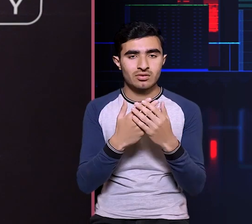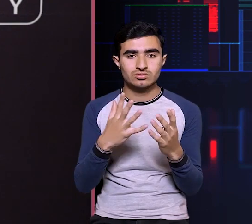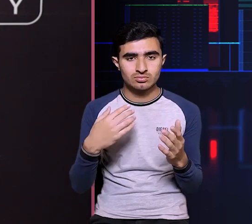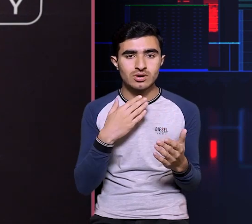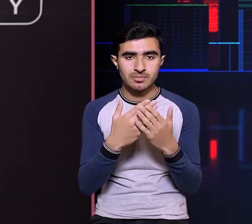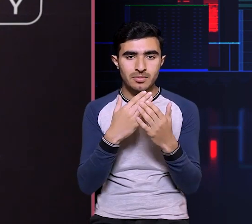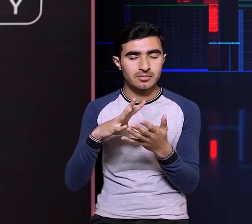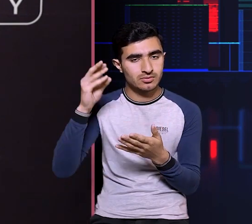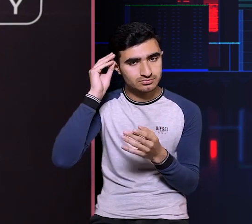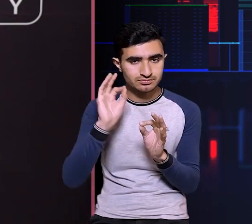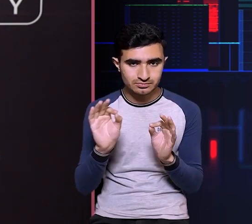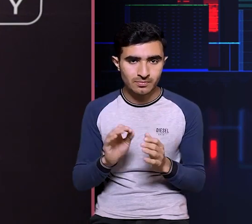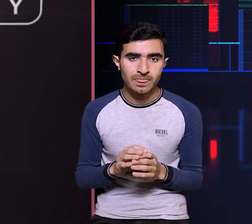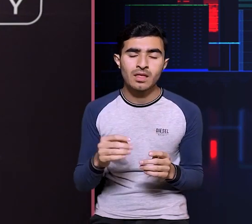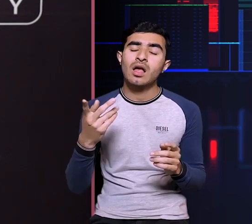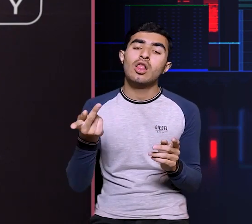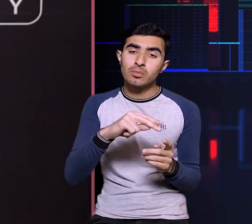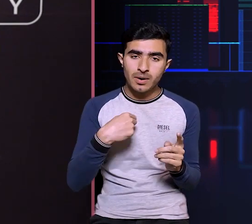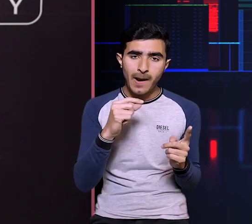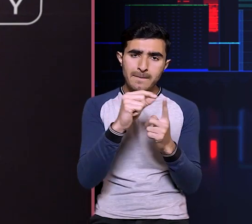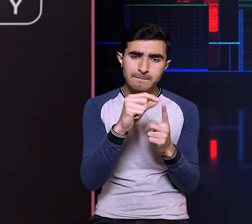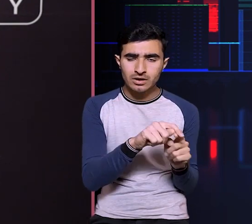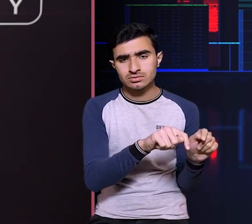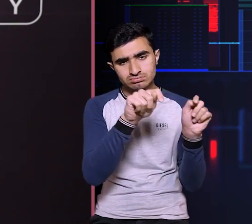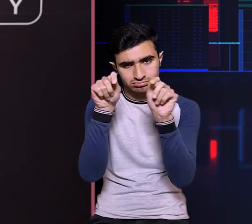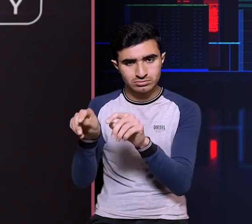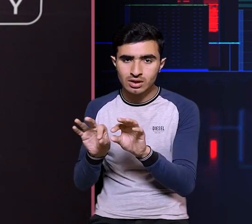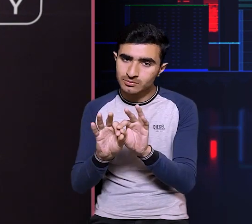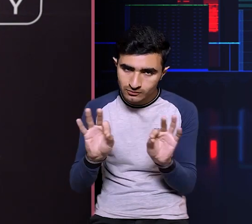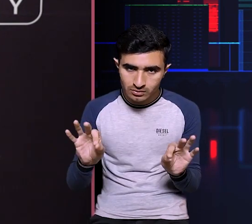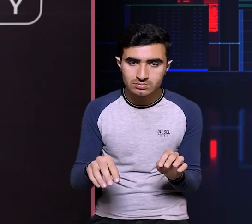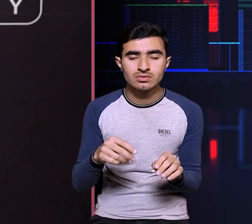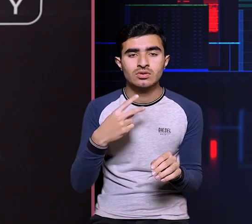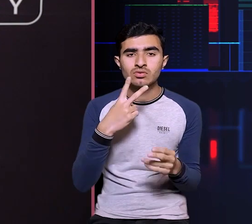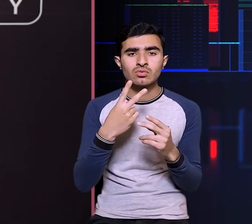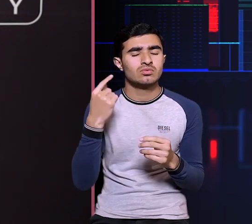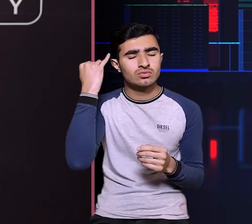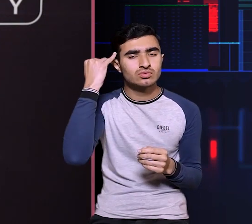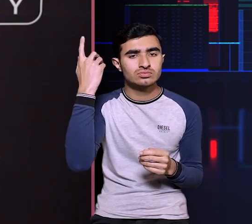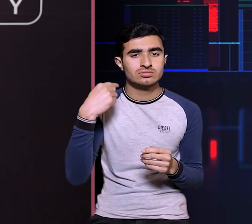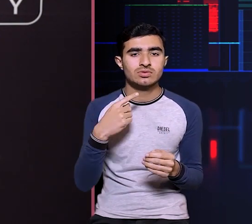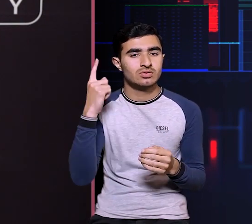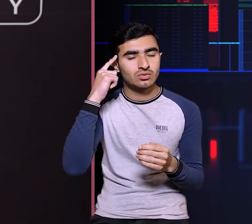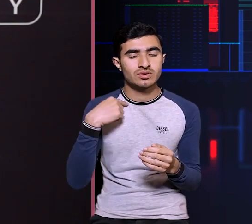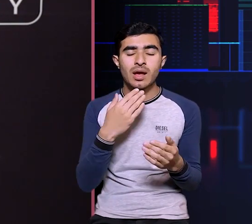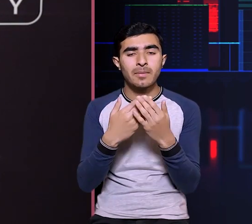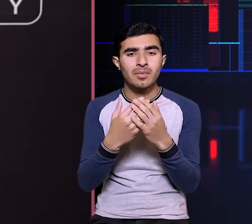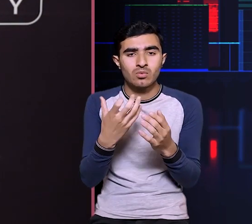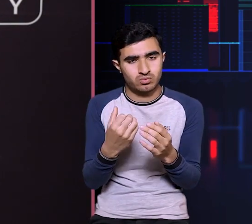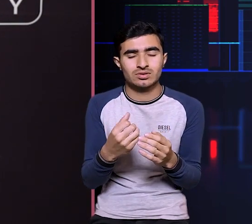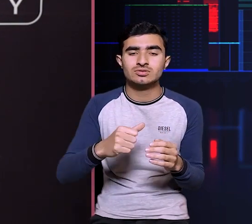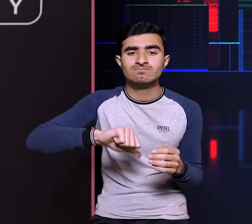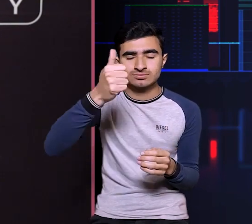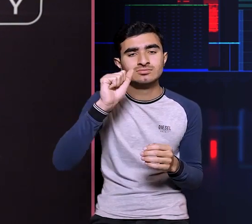say I was very lucky. पाकिस्तान आके देन अगेन आई स्टार्टेड थिंकिंग कि मैंने तो वही करना था जो मेरी पोस्ट ग्रेजुएशन का दिल